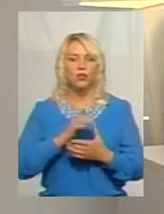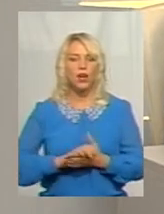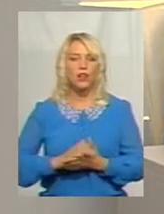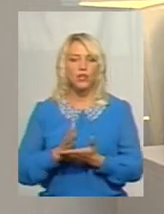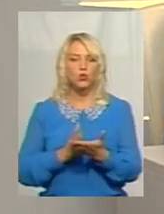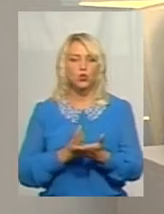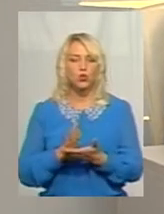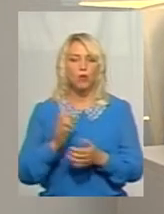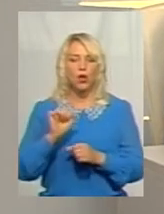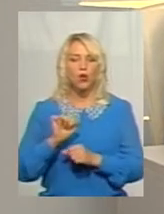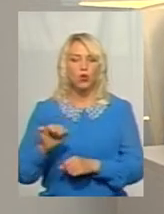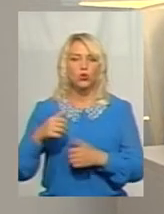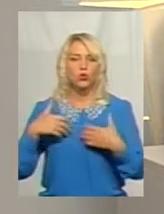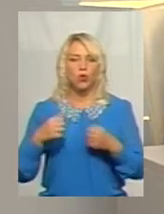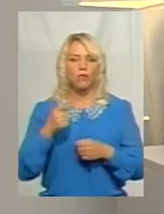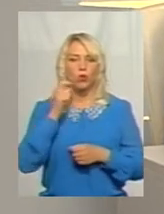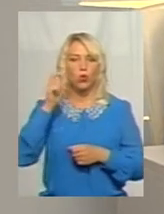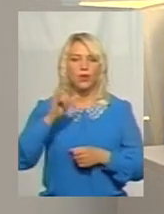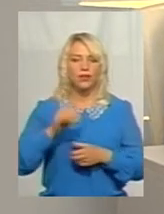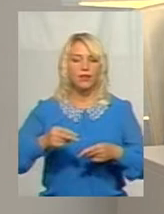здоров'я України, і підписали